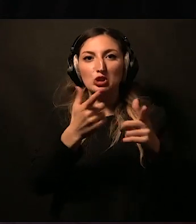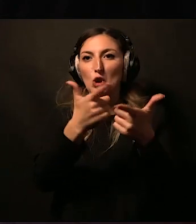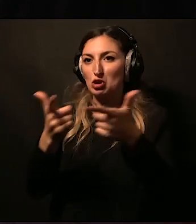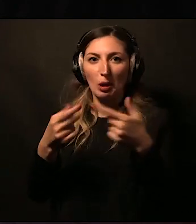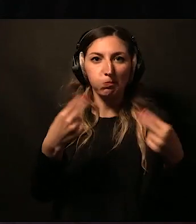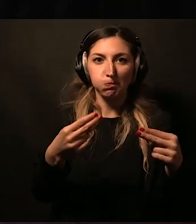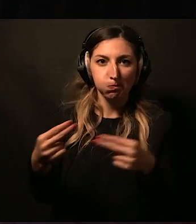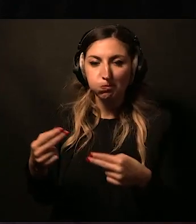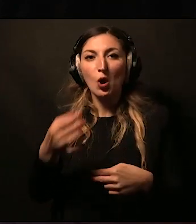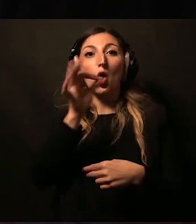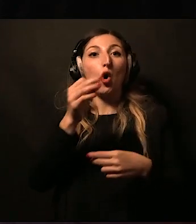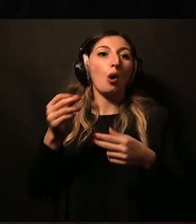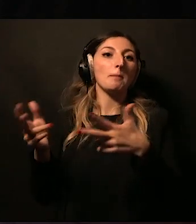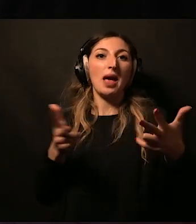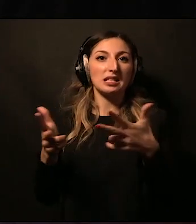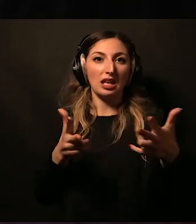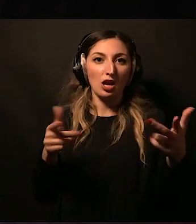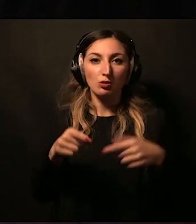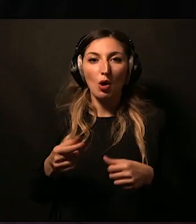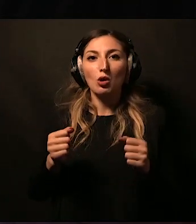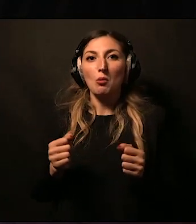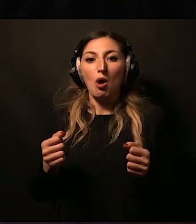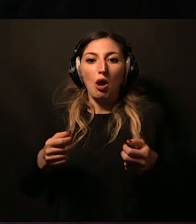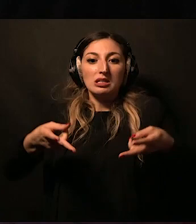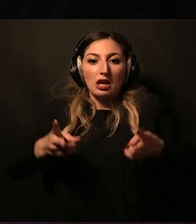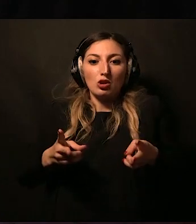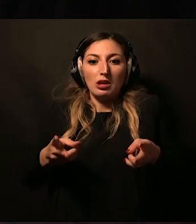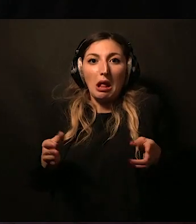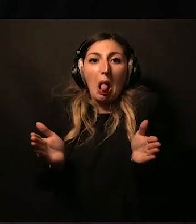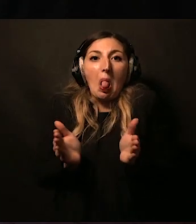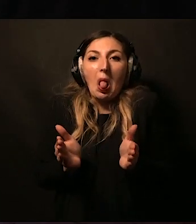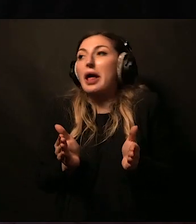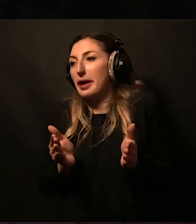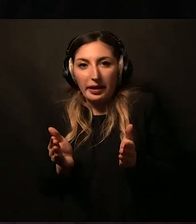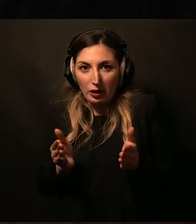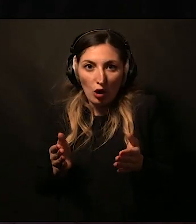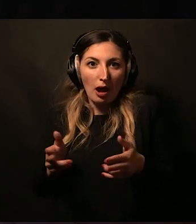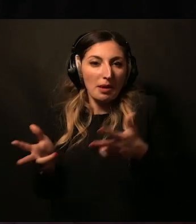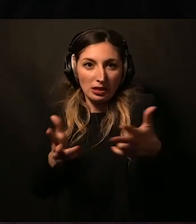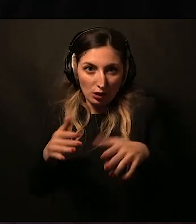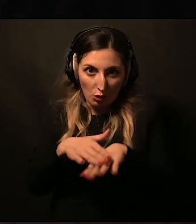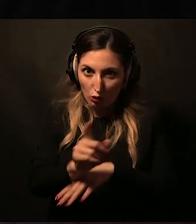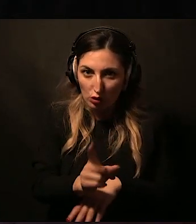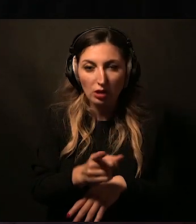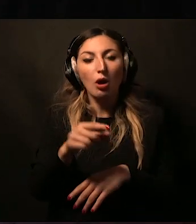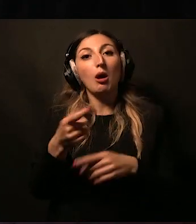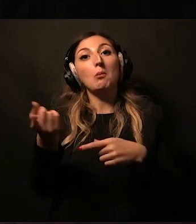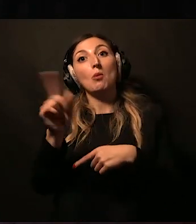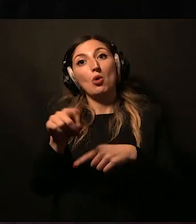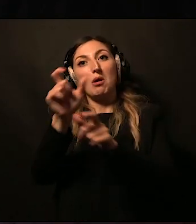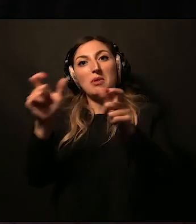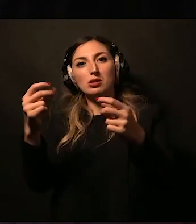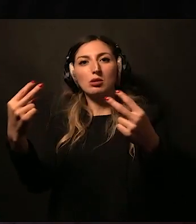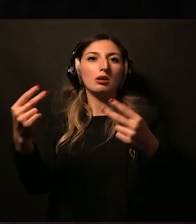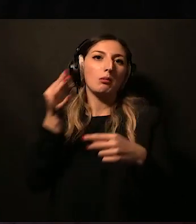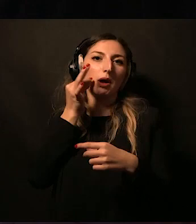i seggiolini non sono abbastanza grandi vivono sempre scomodi e sotto osservazione e Voi potreste dirmi